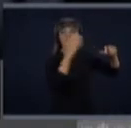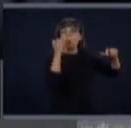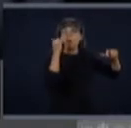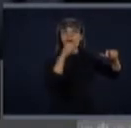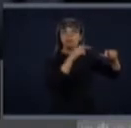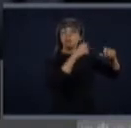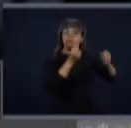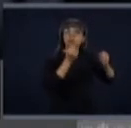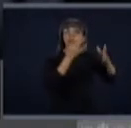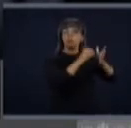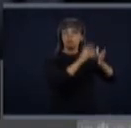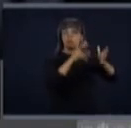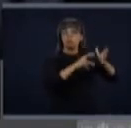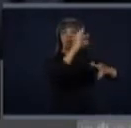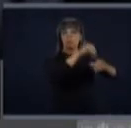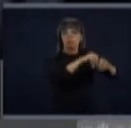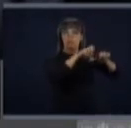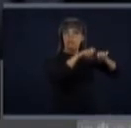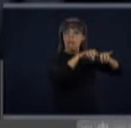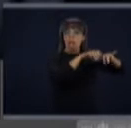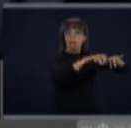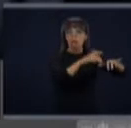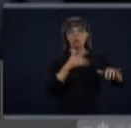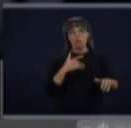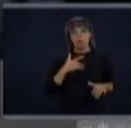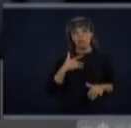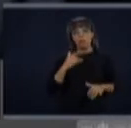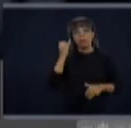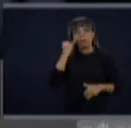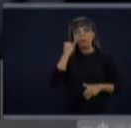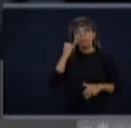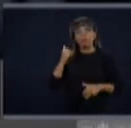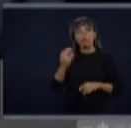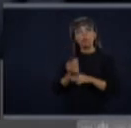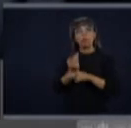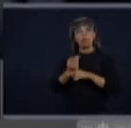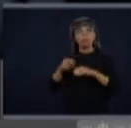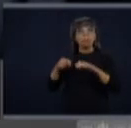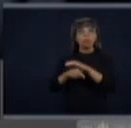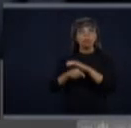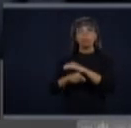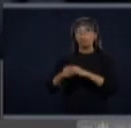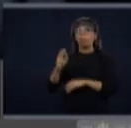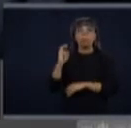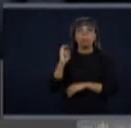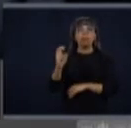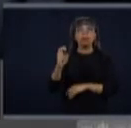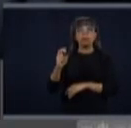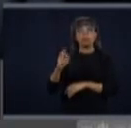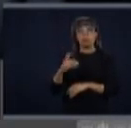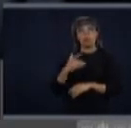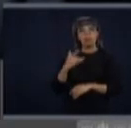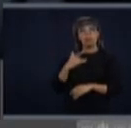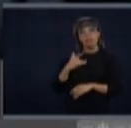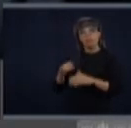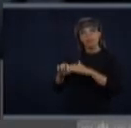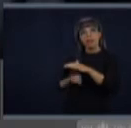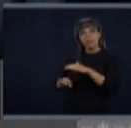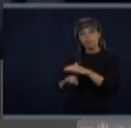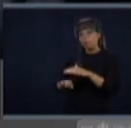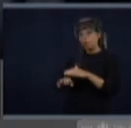circulation dans les transports collectifs et nous trouvons que les enfants du primaire